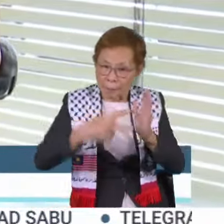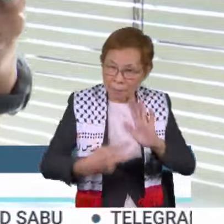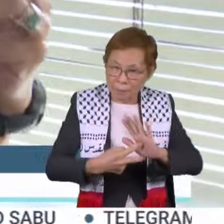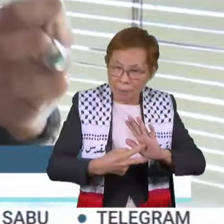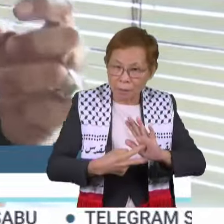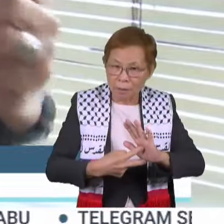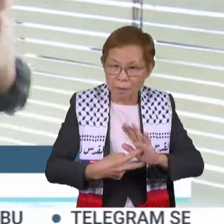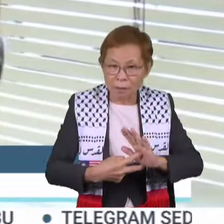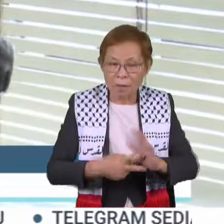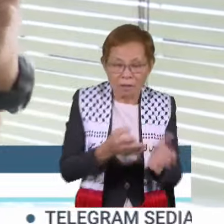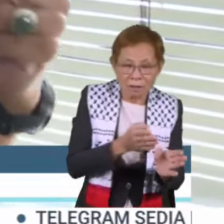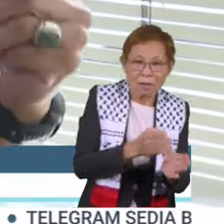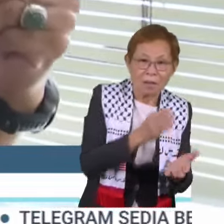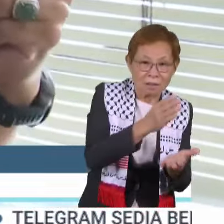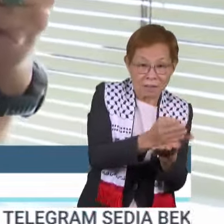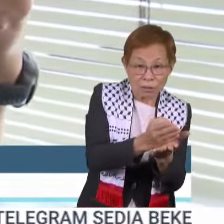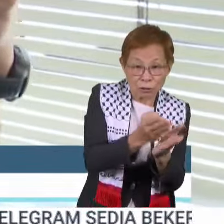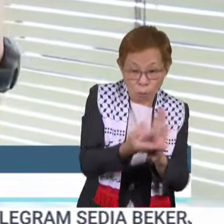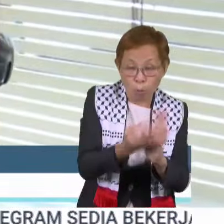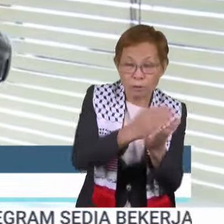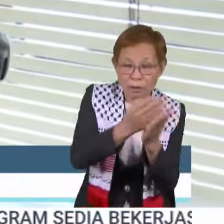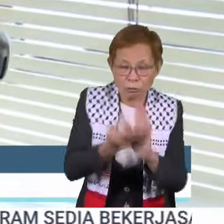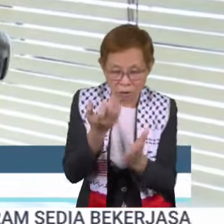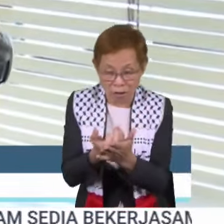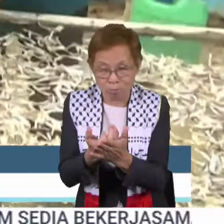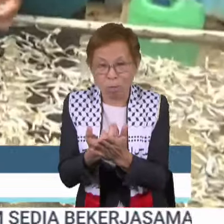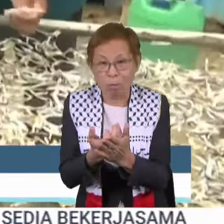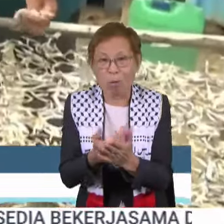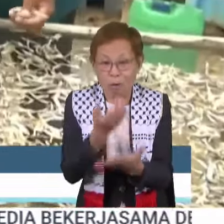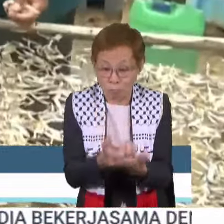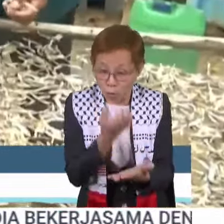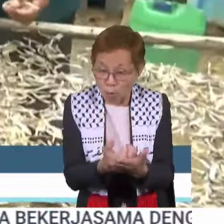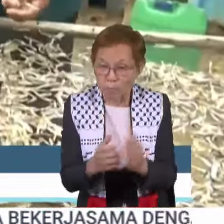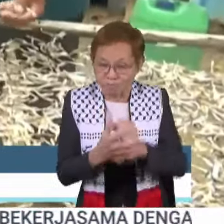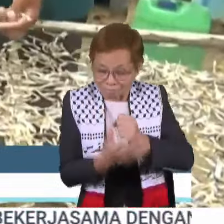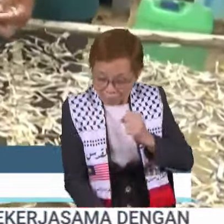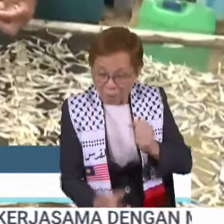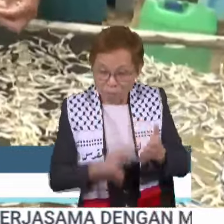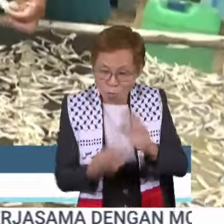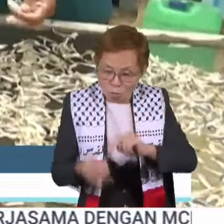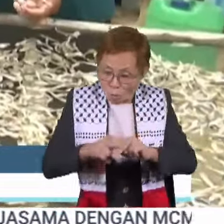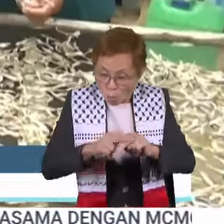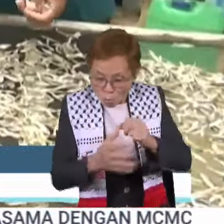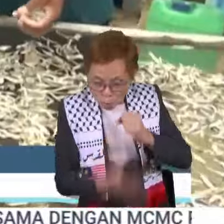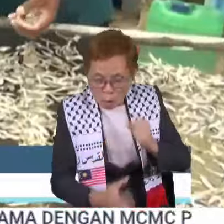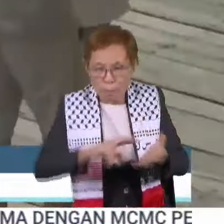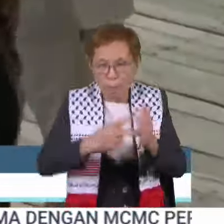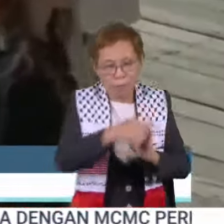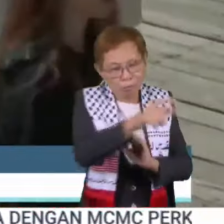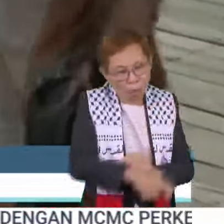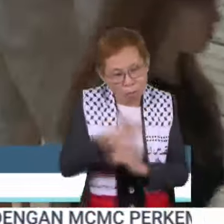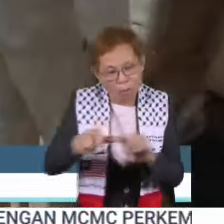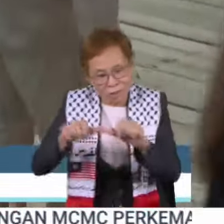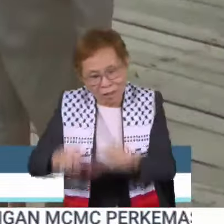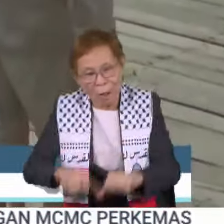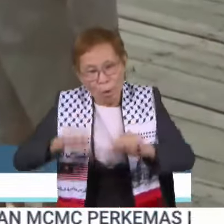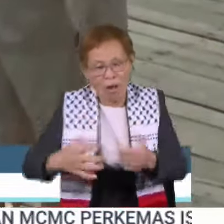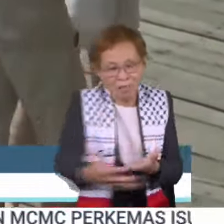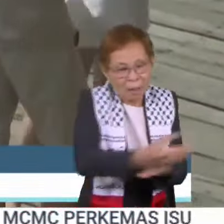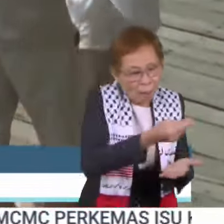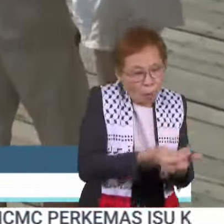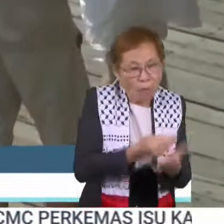maknanya sektor ekonomi tu akan bertambah bila ekonomi it bertambah maknanya penduduk setempat tu boleh menjana